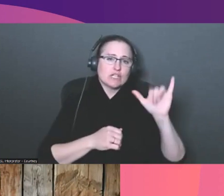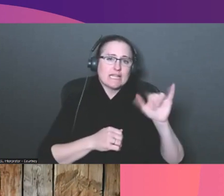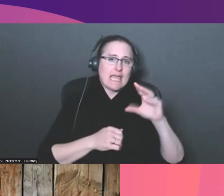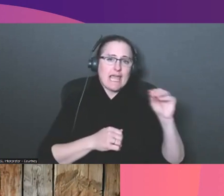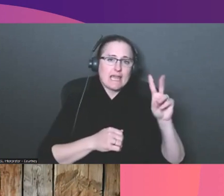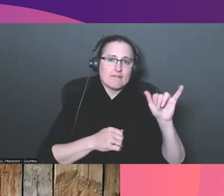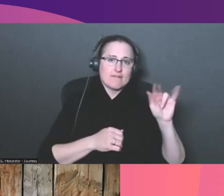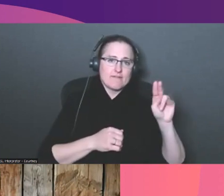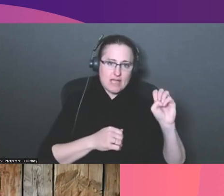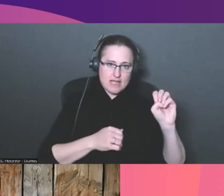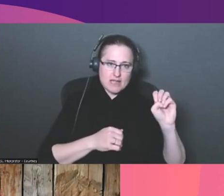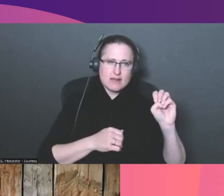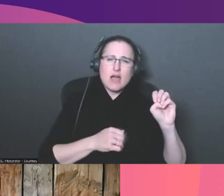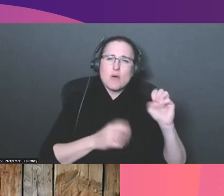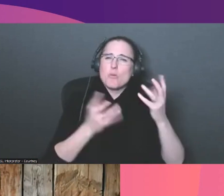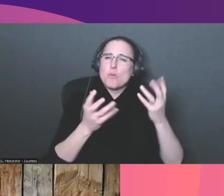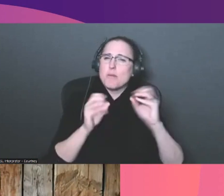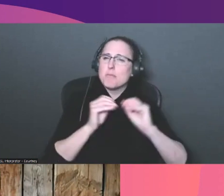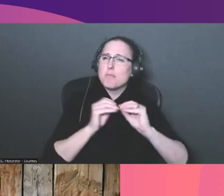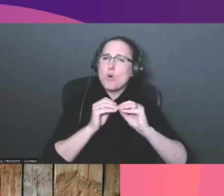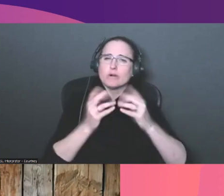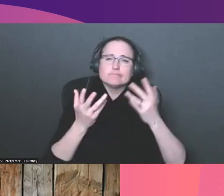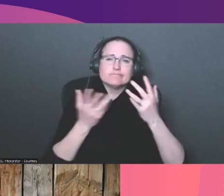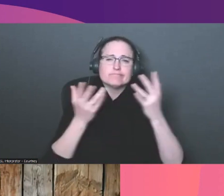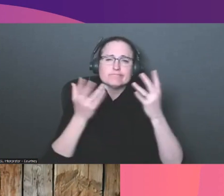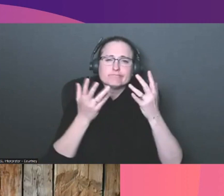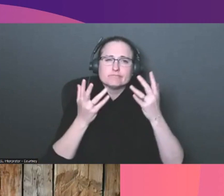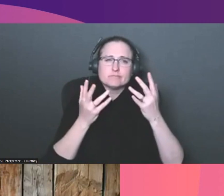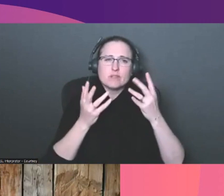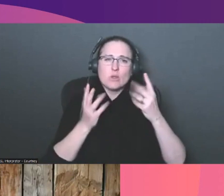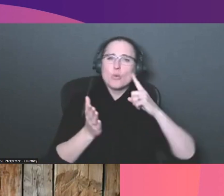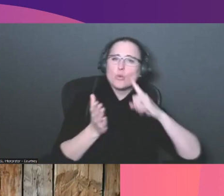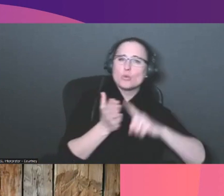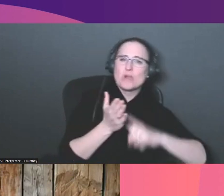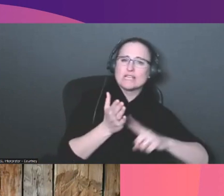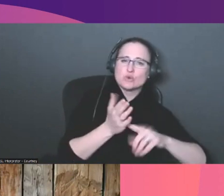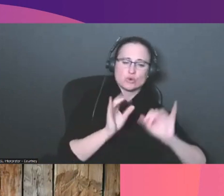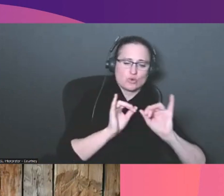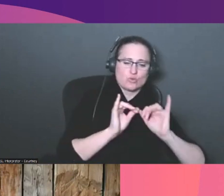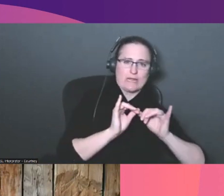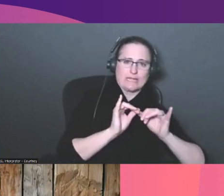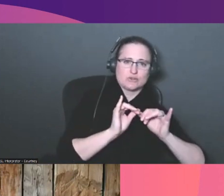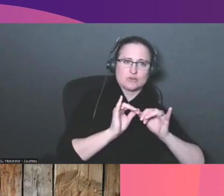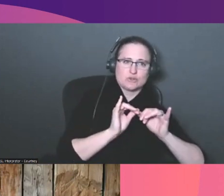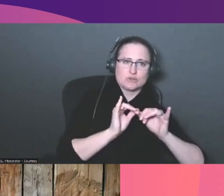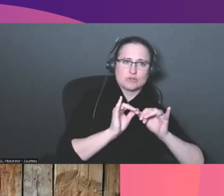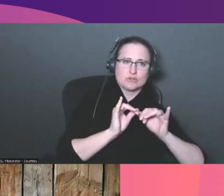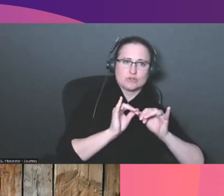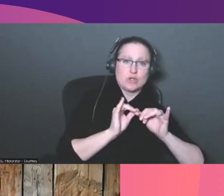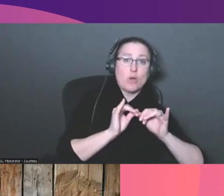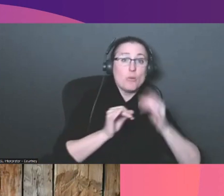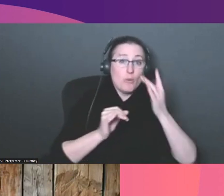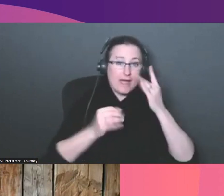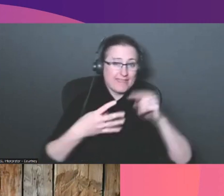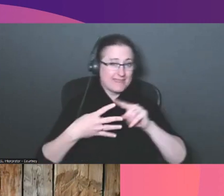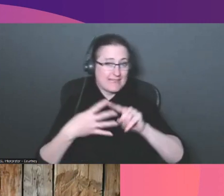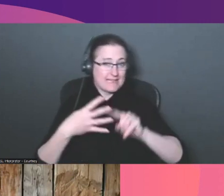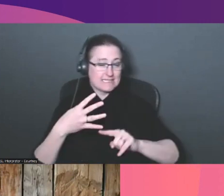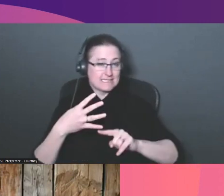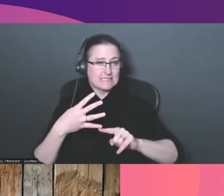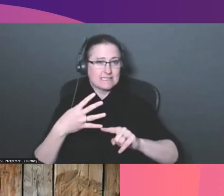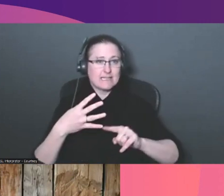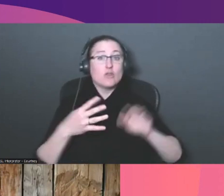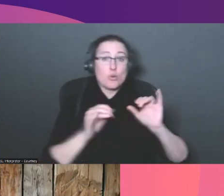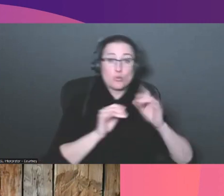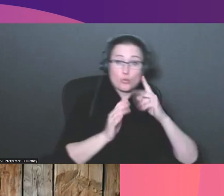l'édition du livre. Je voulais aller au-delà des mesures fondées sur la recherche concernant